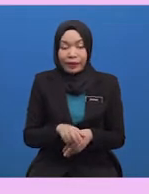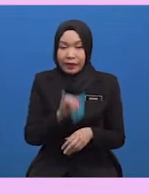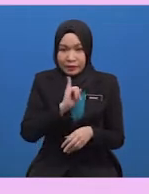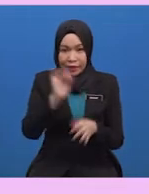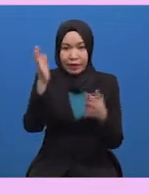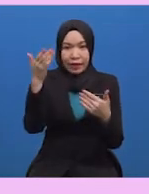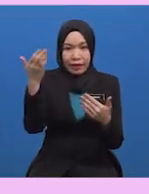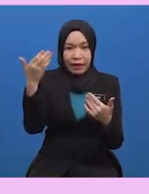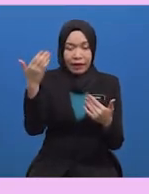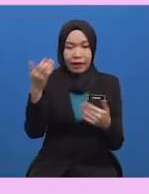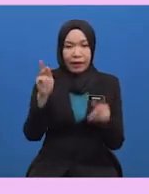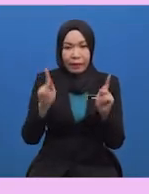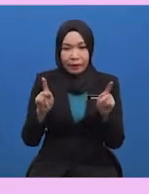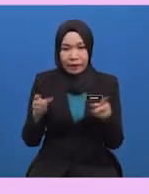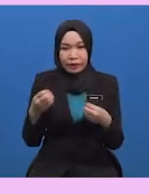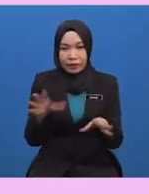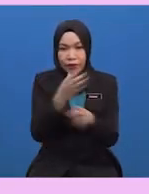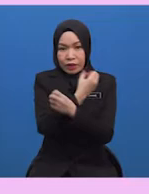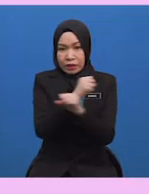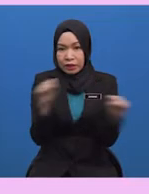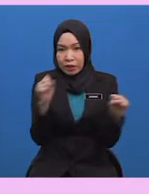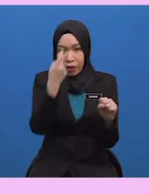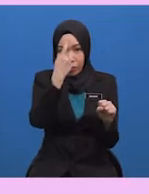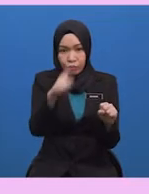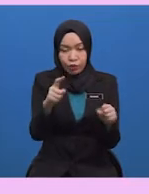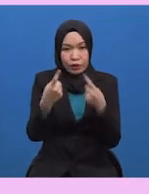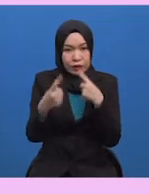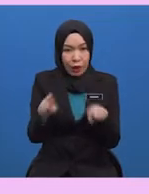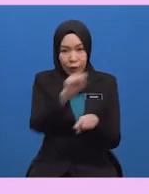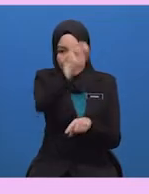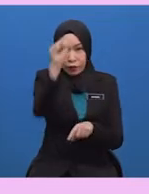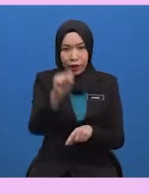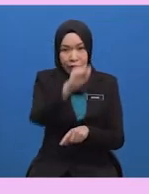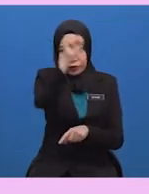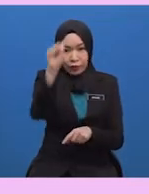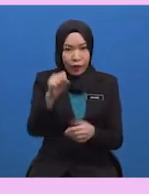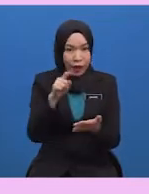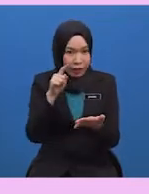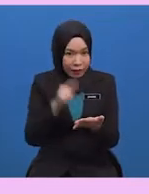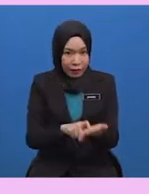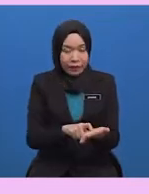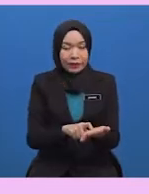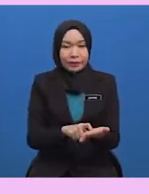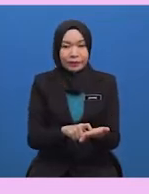Saya berharap para pelajar sudah bersedia untuk menjawab soalan-soalan berikut.